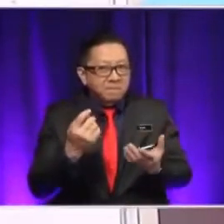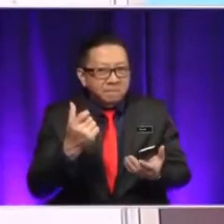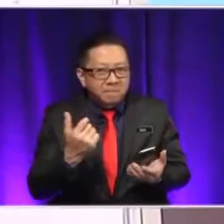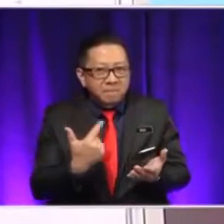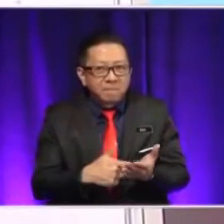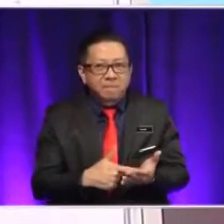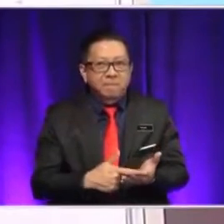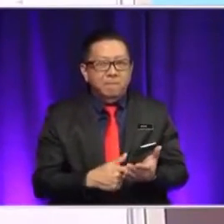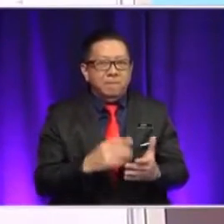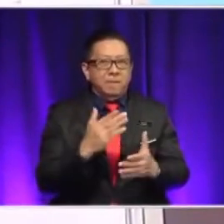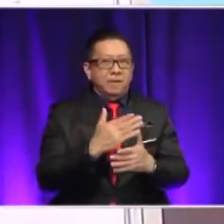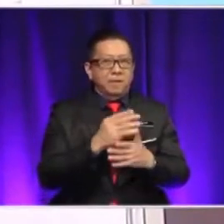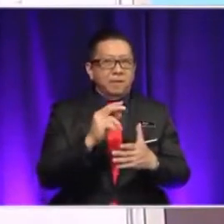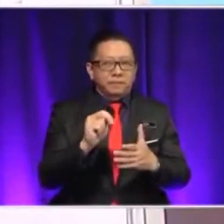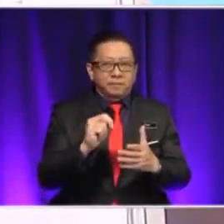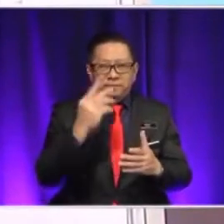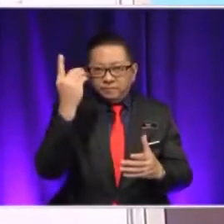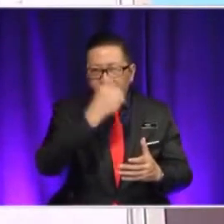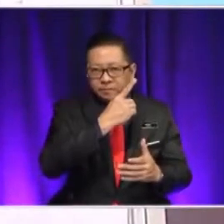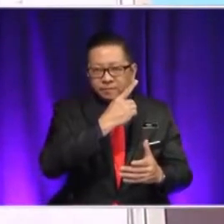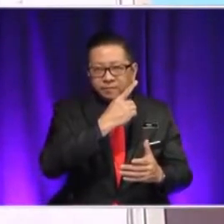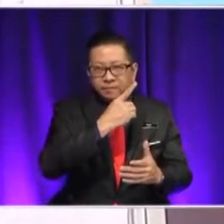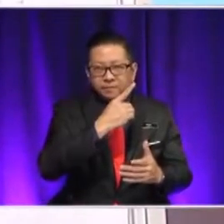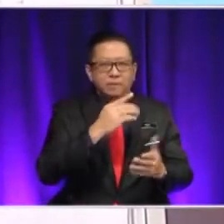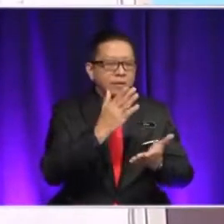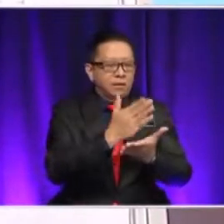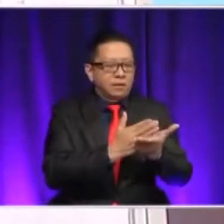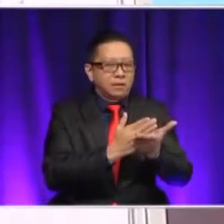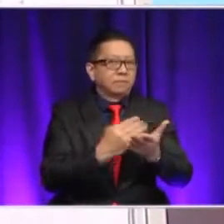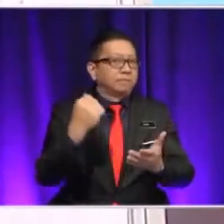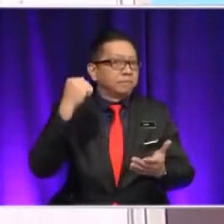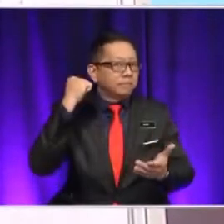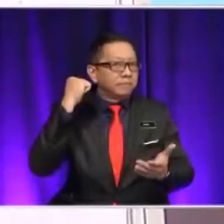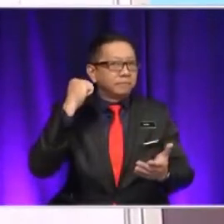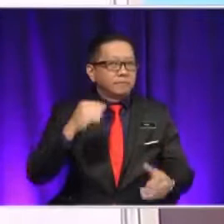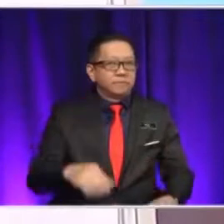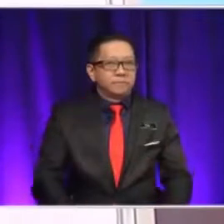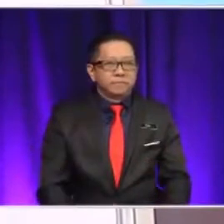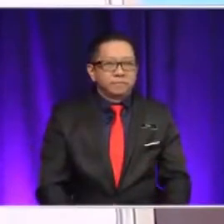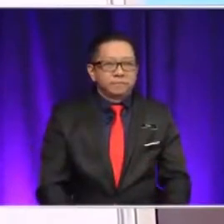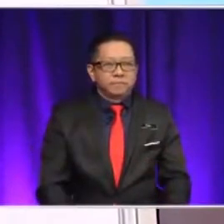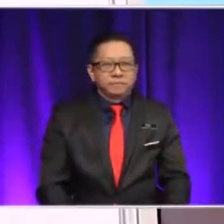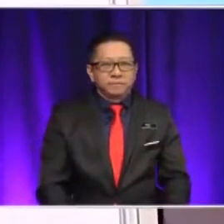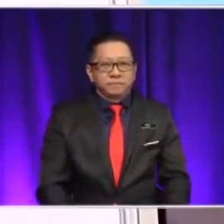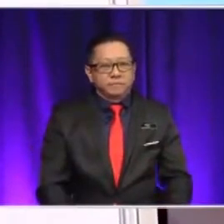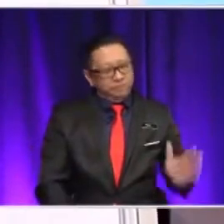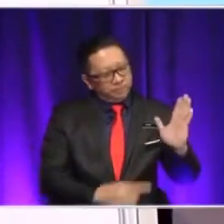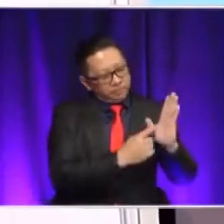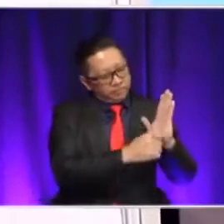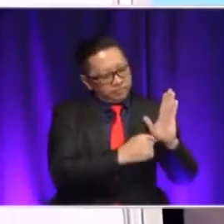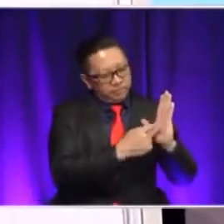bahagian hadapan Tengah dan belakang kalau kita tengok ini yang kita kenali sebagai bahagian hadapan